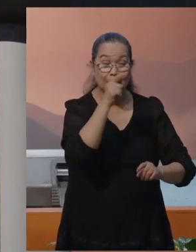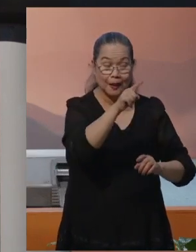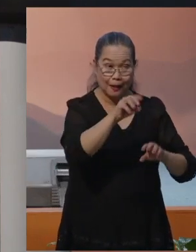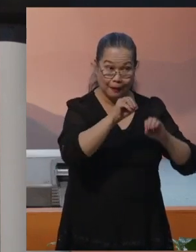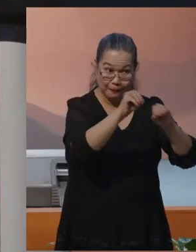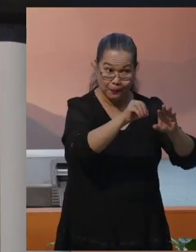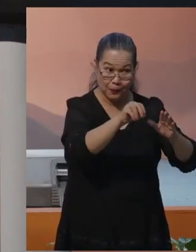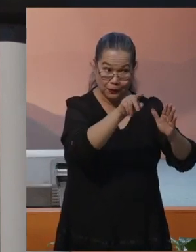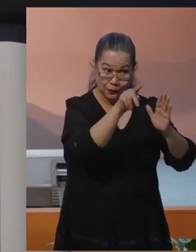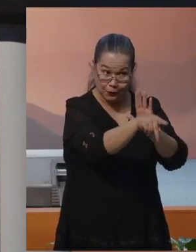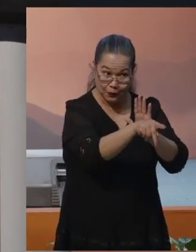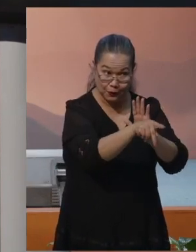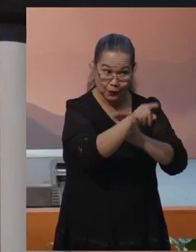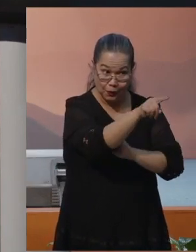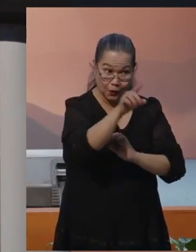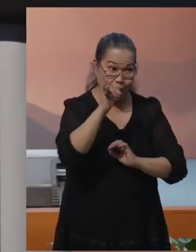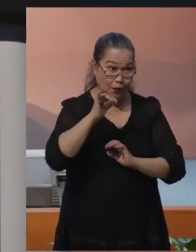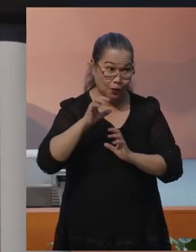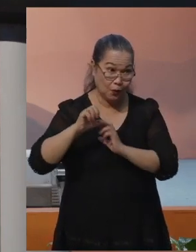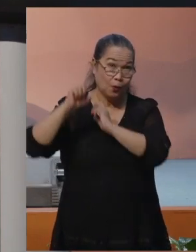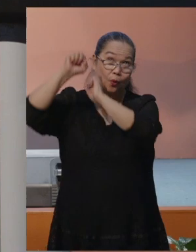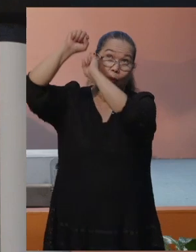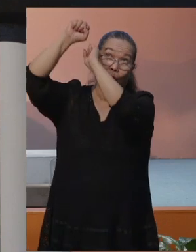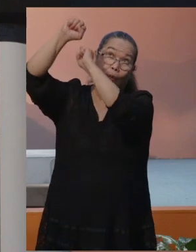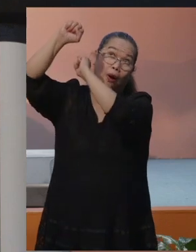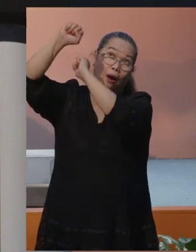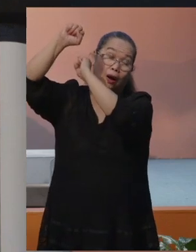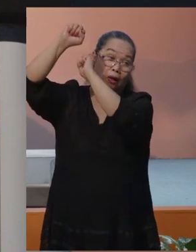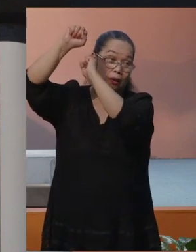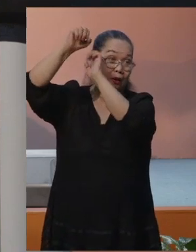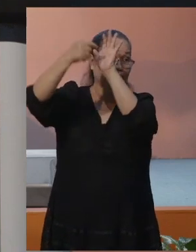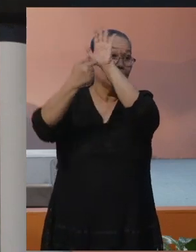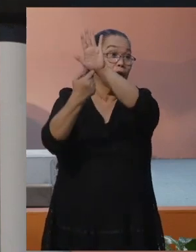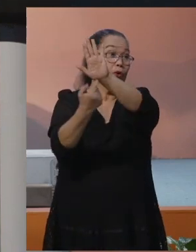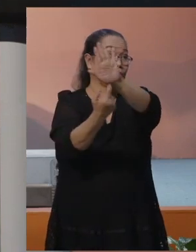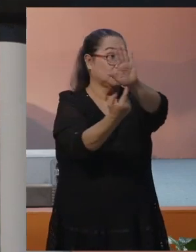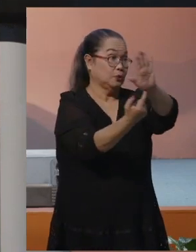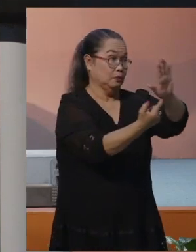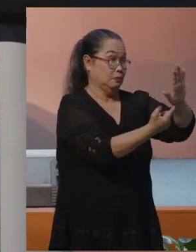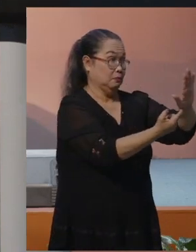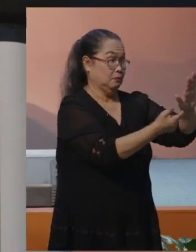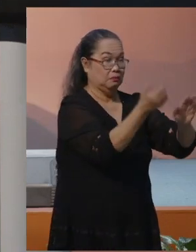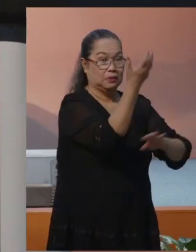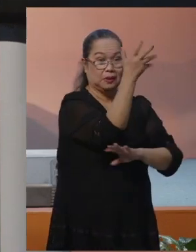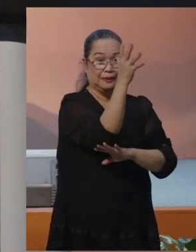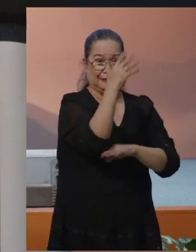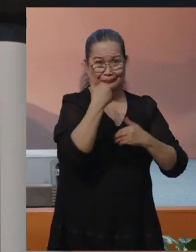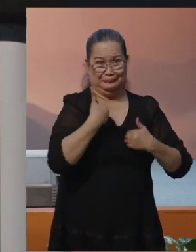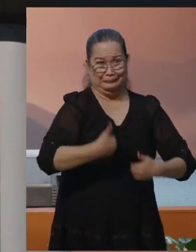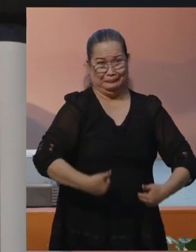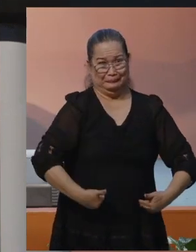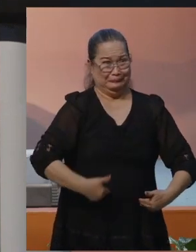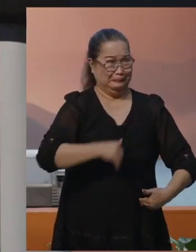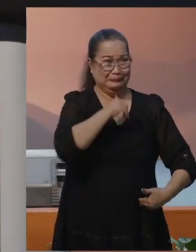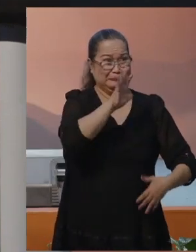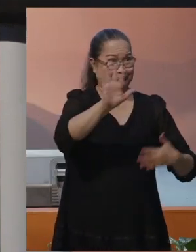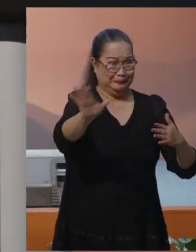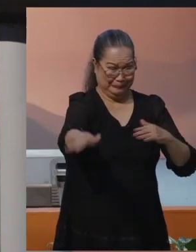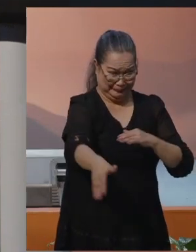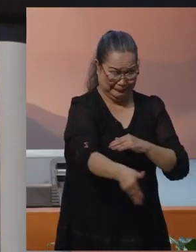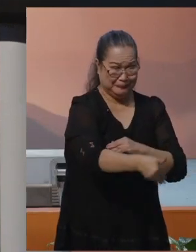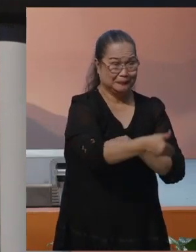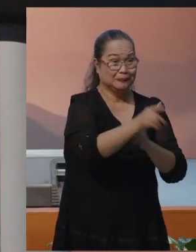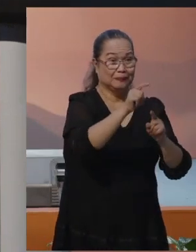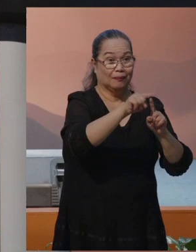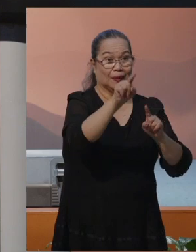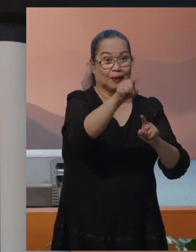death, and you hang him on a tree, his body shall not remain all night on the tree, but